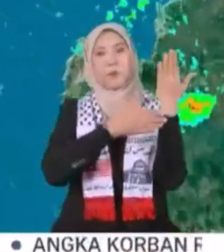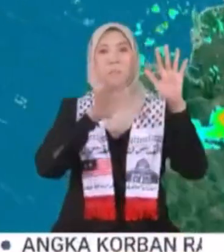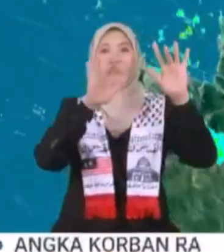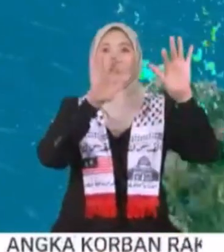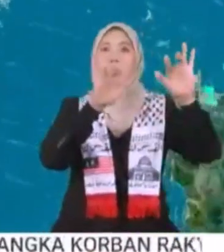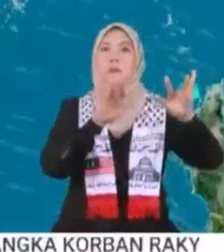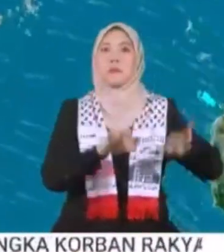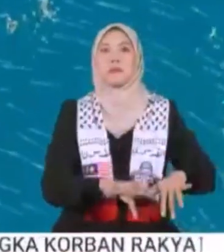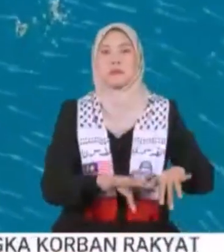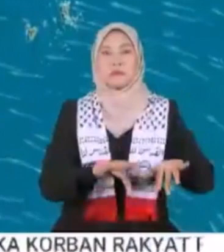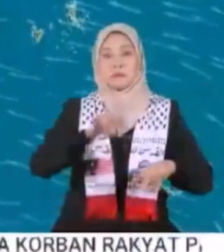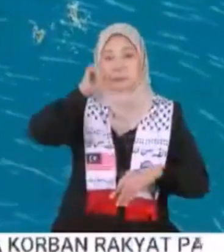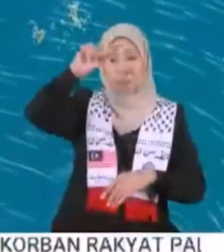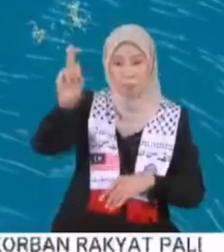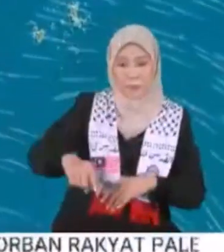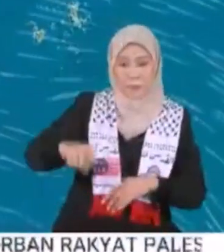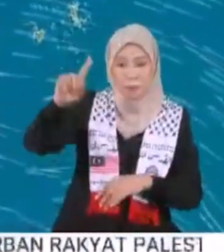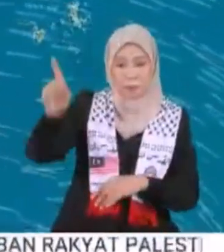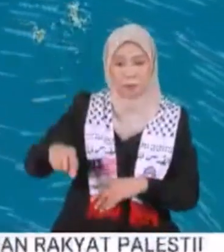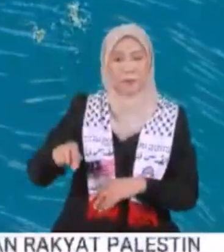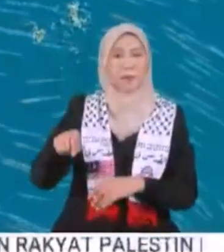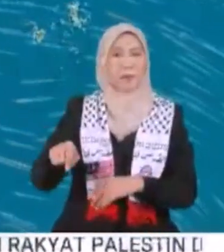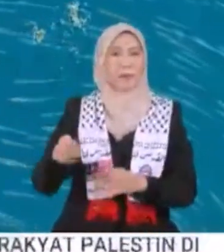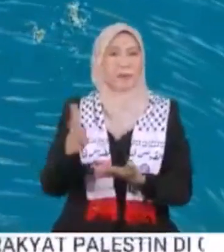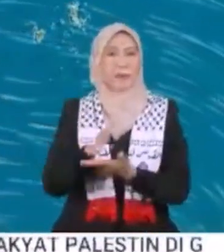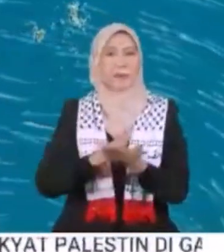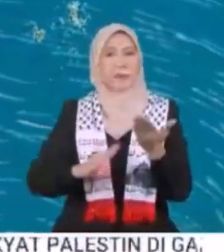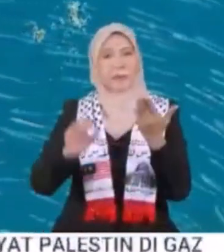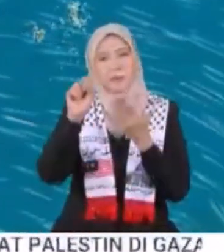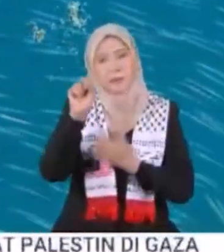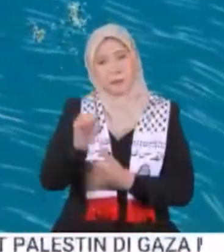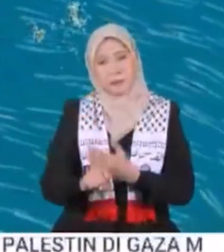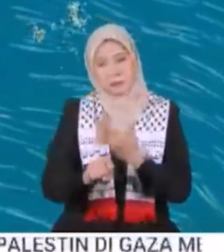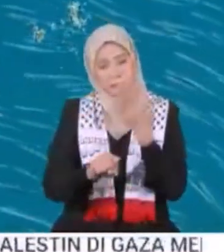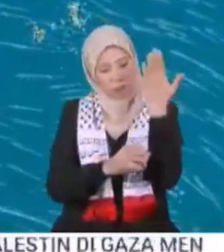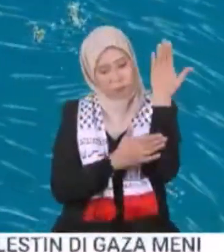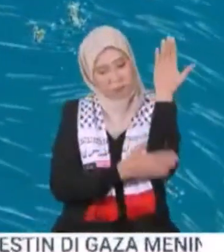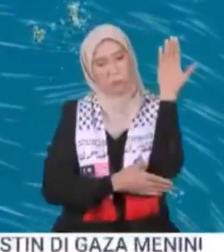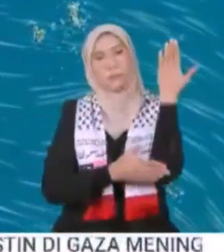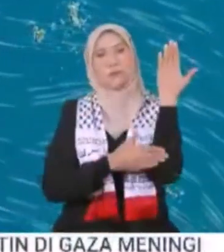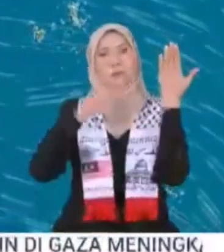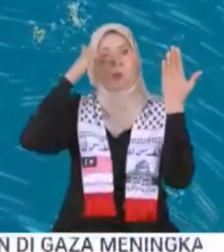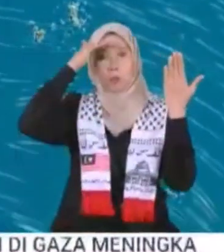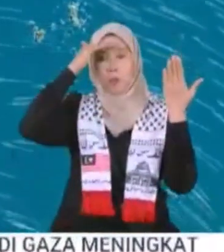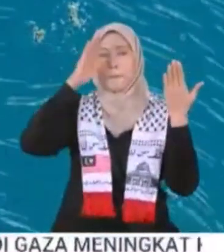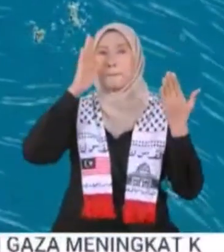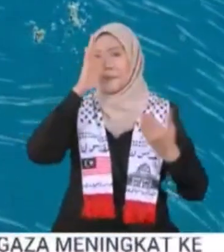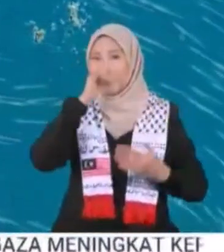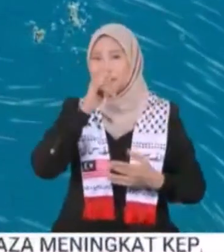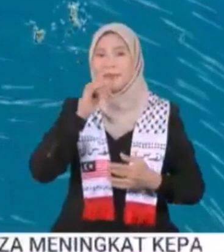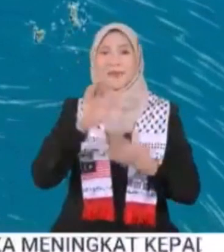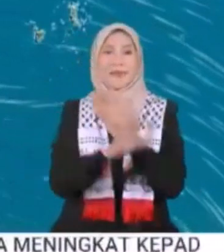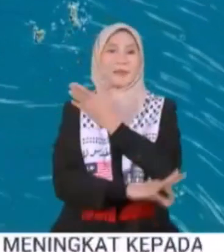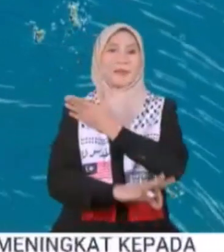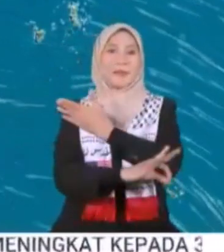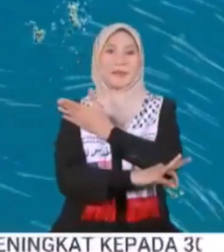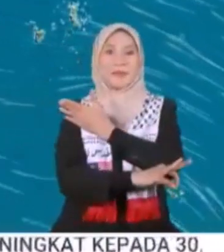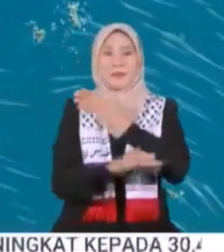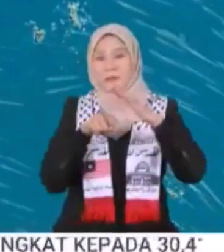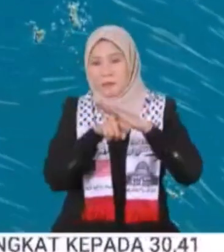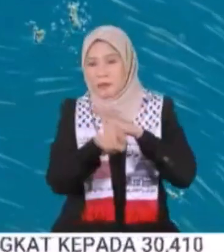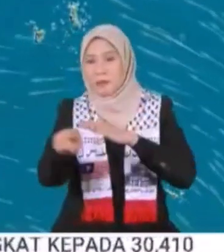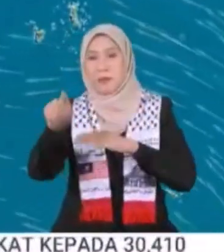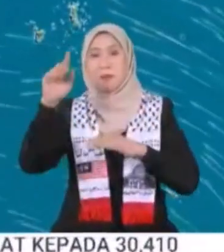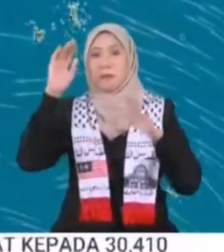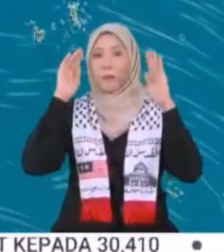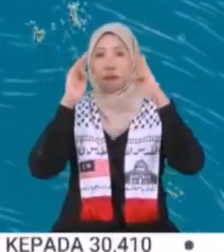hujan berserta ribut petir di beberapa kawasan dicerap terutamanya di selatan dan juga barat negeri Johor, Melaka, Negeri Sembilan, bahagian